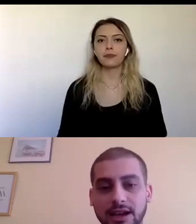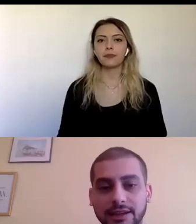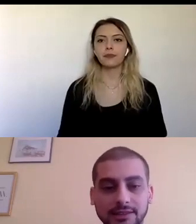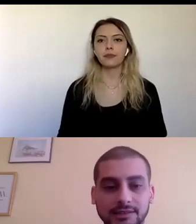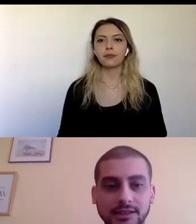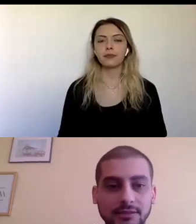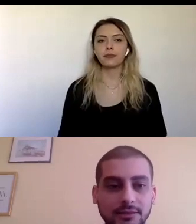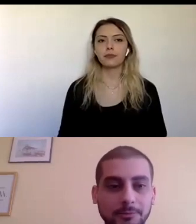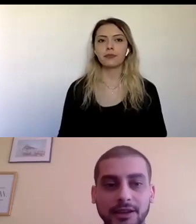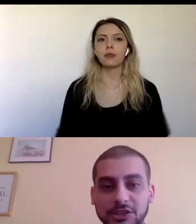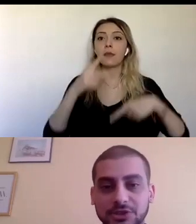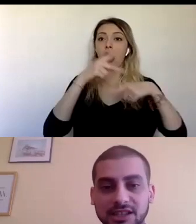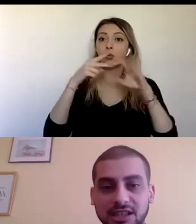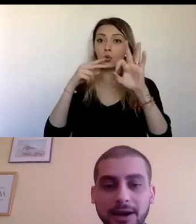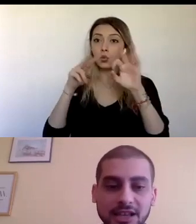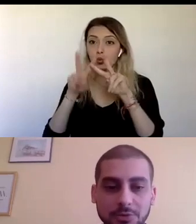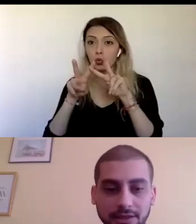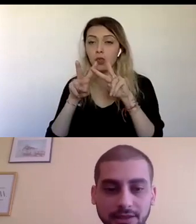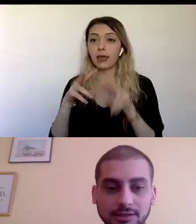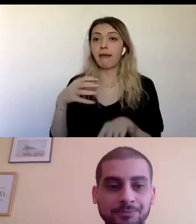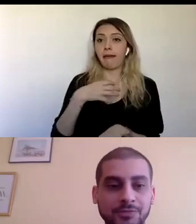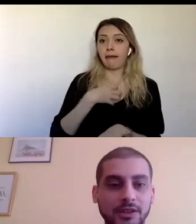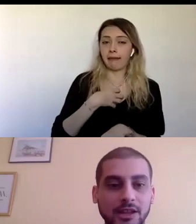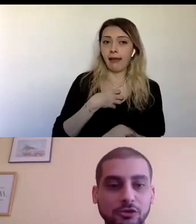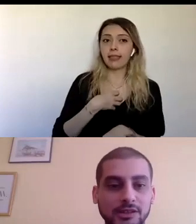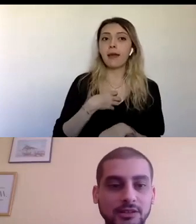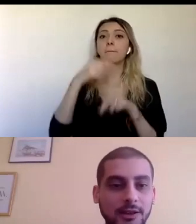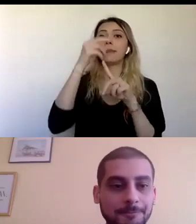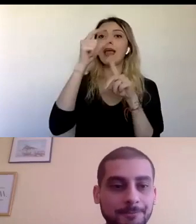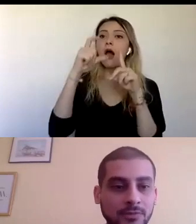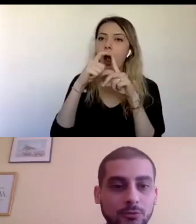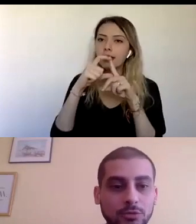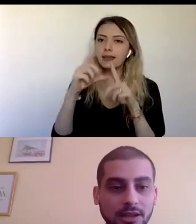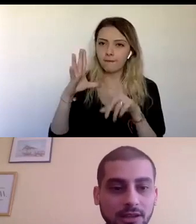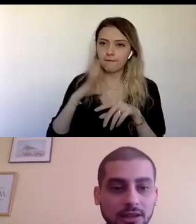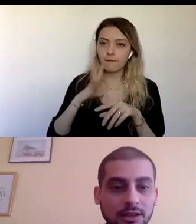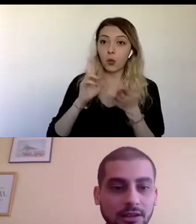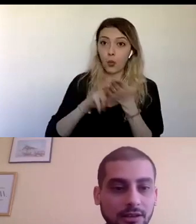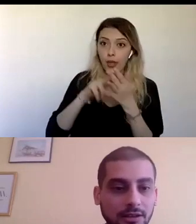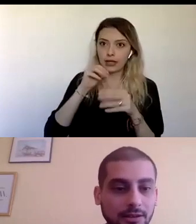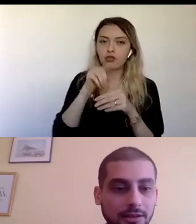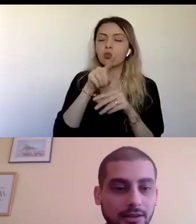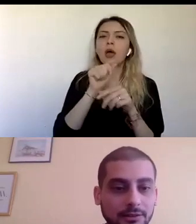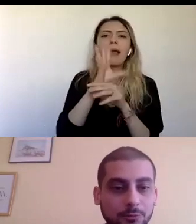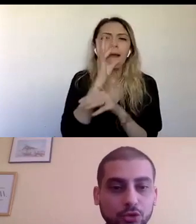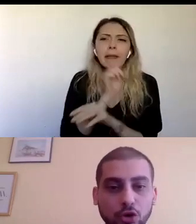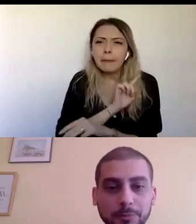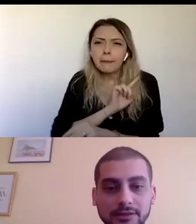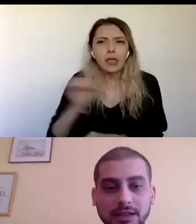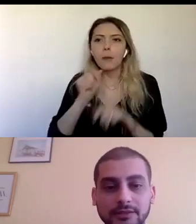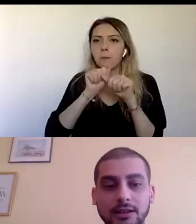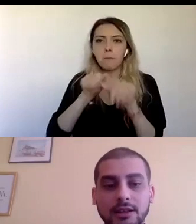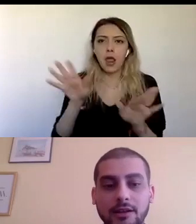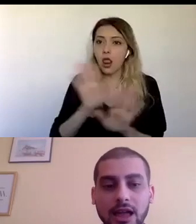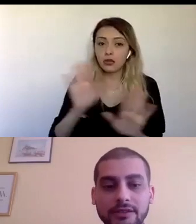kişisel ID'nizi hiçbir şekilde paylaşmamanız ve daha sonrasında buradaki bütün